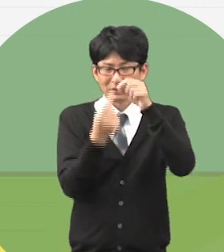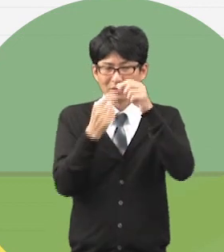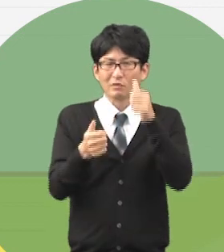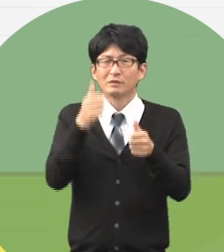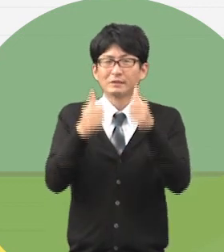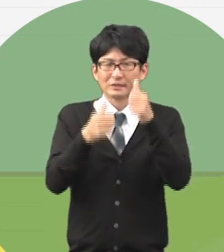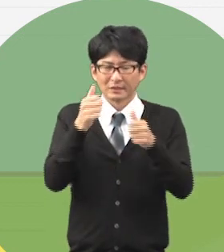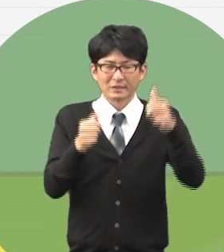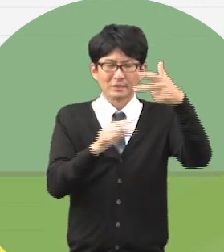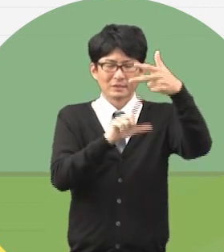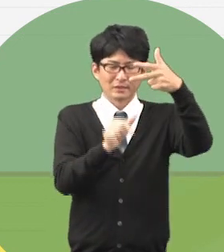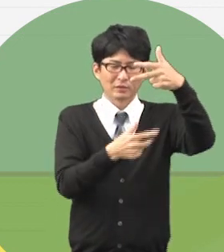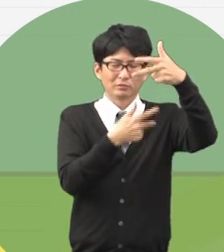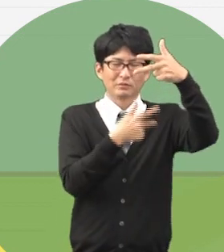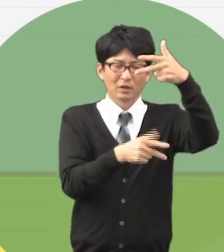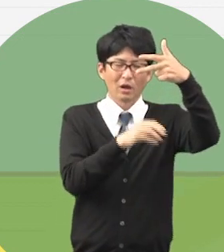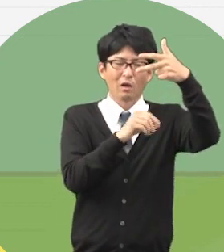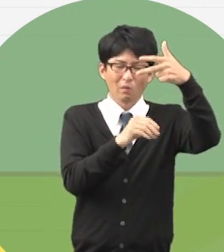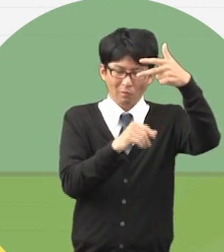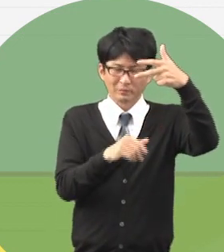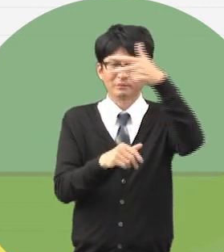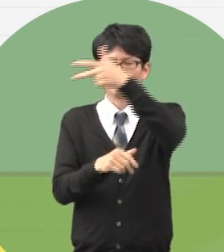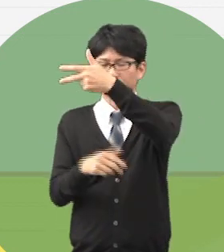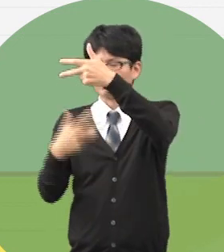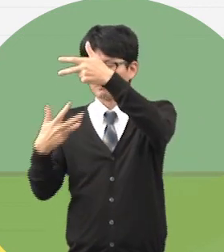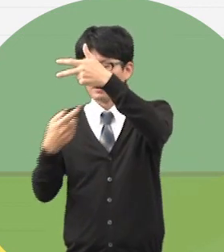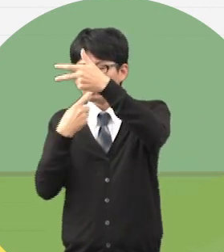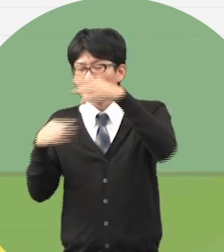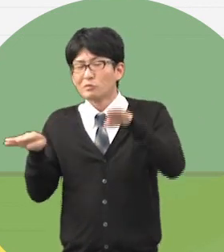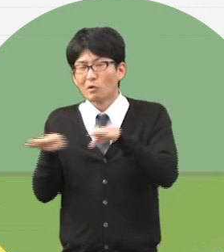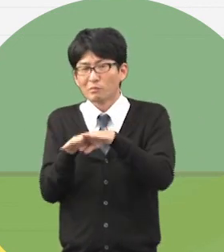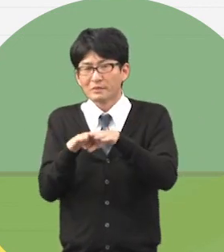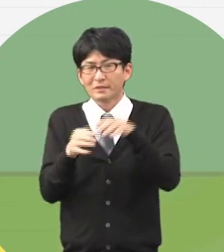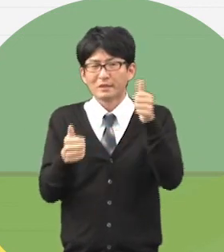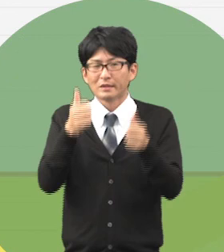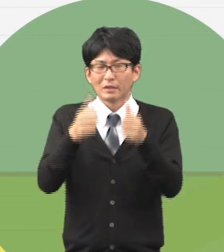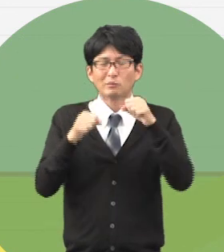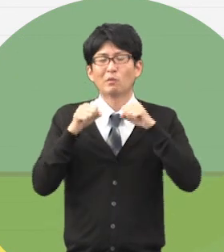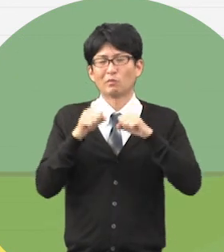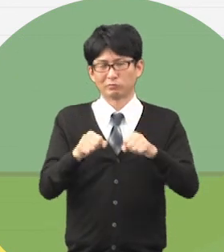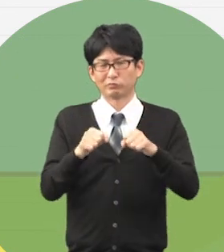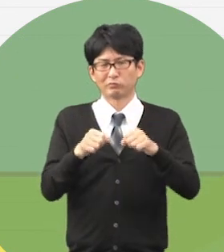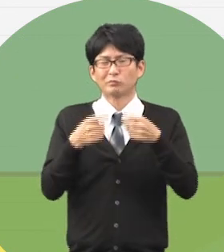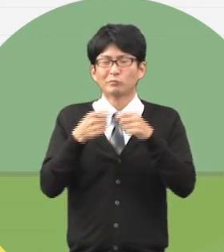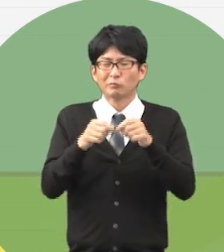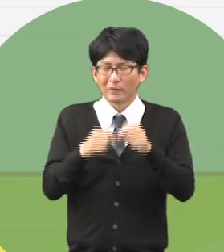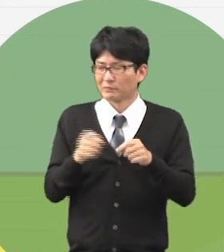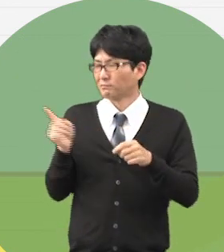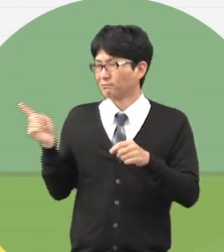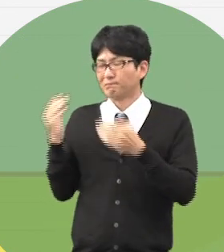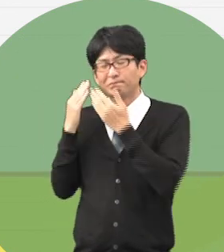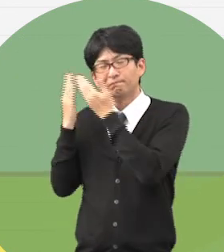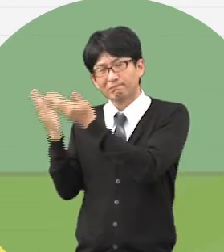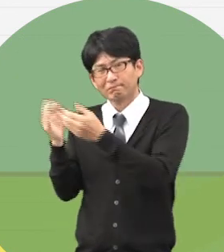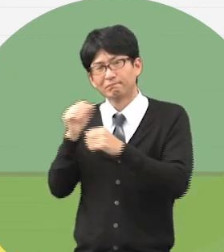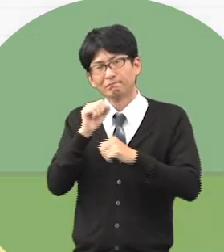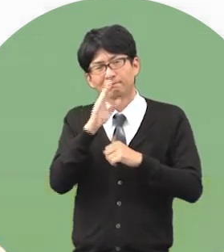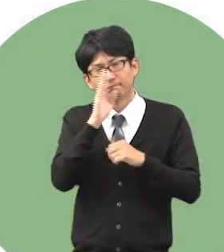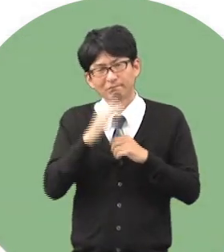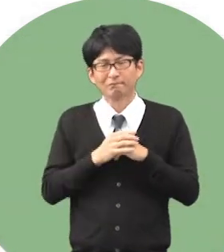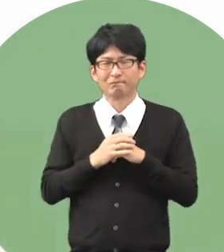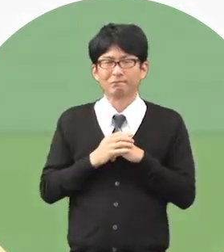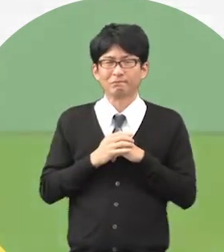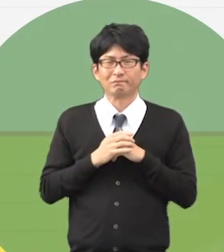験を7月7日土曜日と8日日曜日に実施します。詳しくはご覧のところまで。